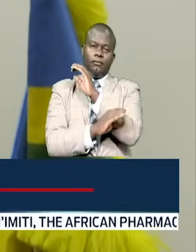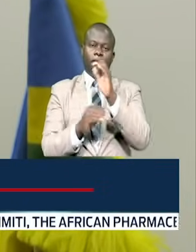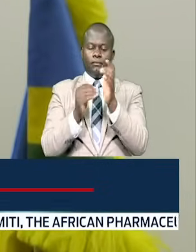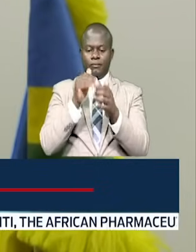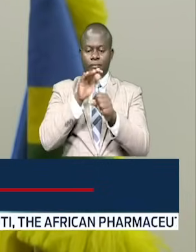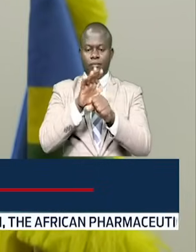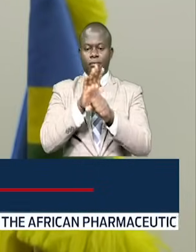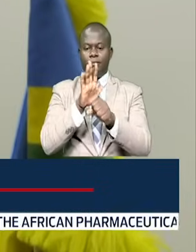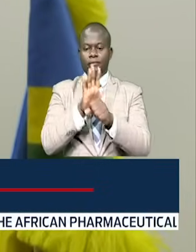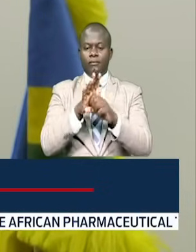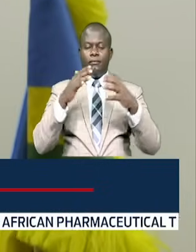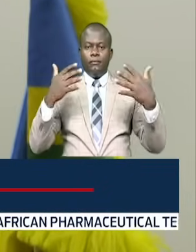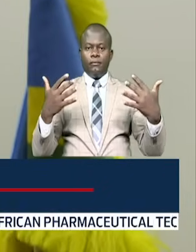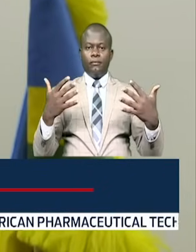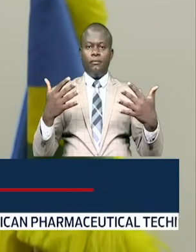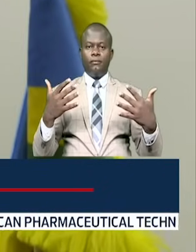cyane